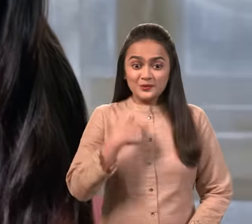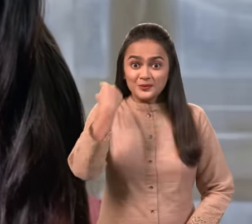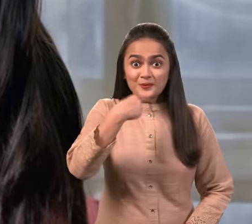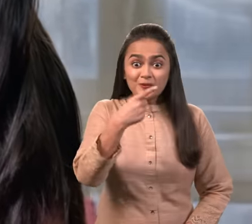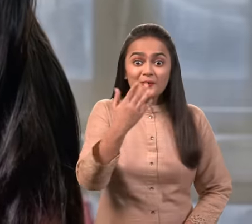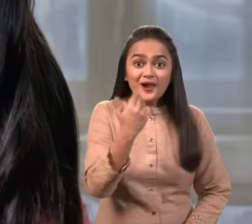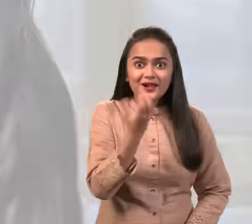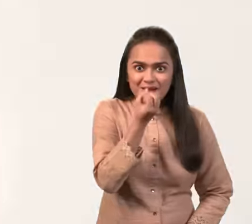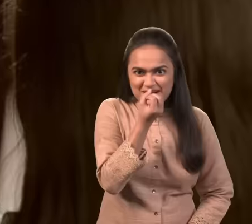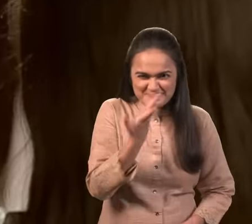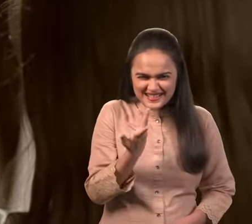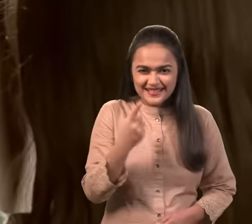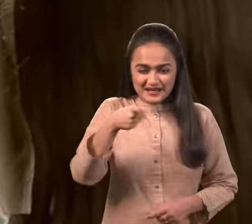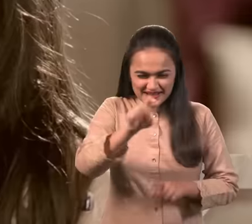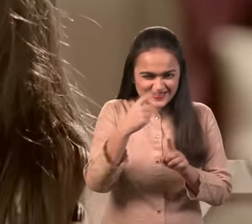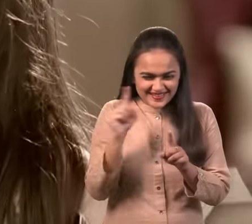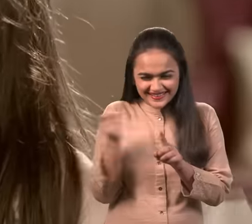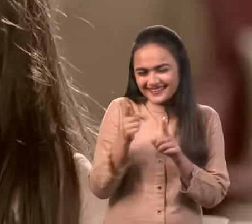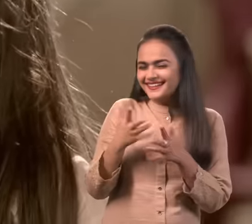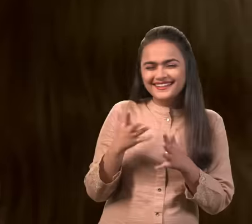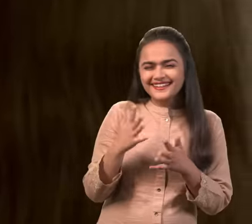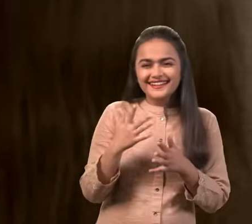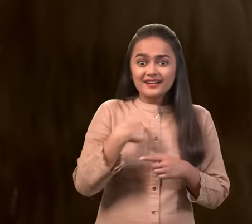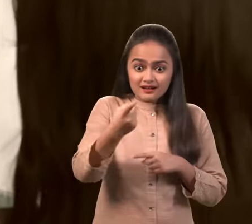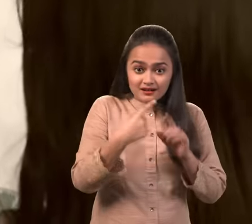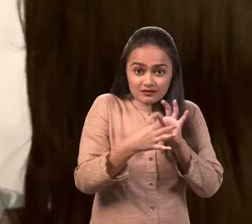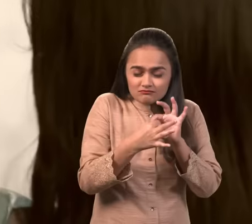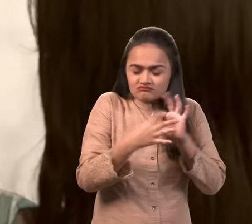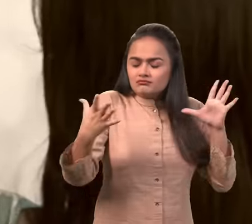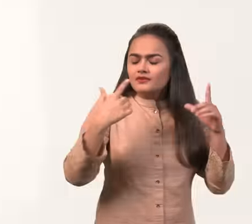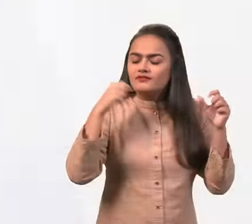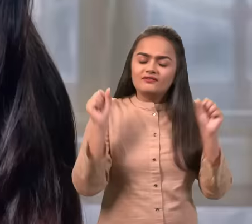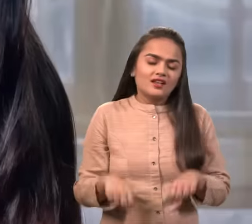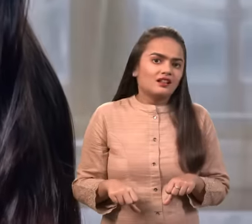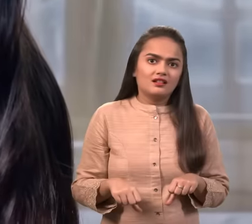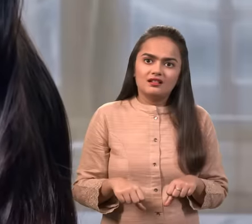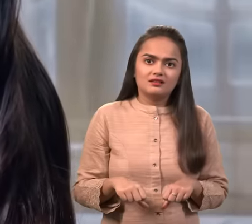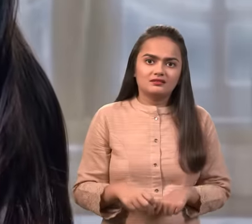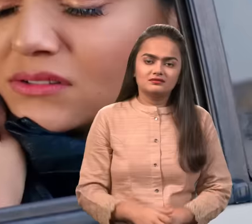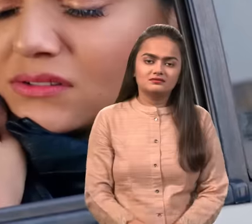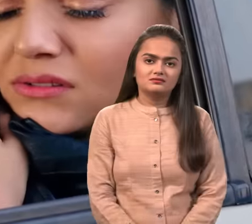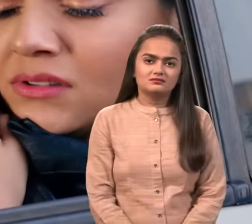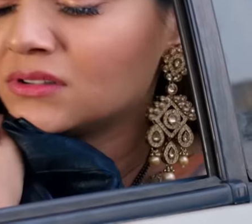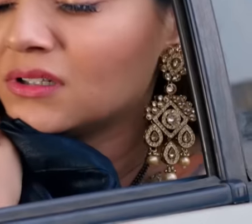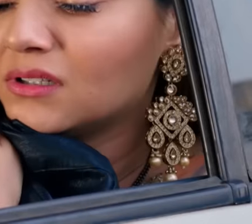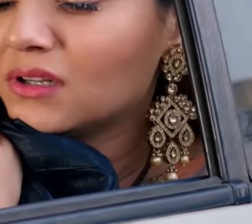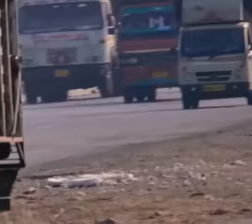तो तुम्हारी गुलाबो हूँ ना हरमन सिंह थोड़ी ना, मैं तो तुम्हारे बिना एक पल नहीं रह सकती हूँ।